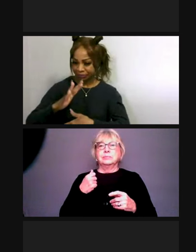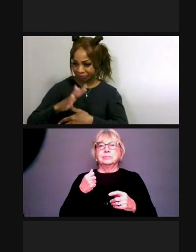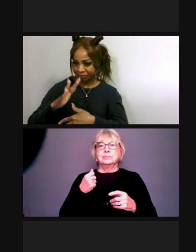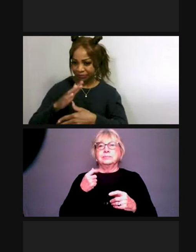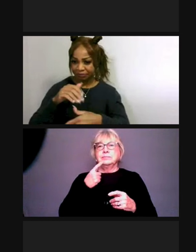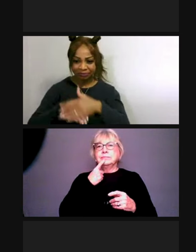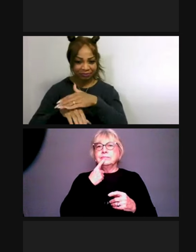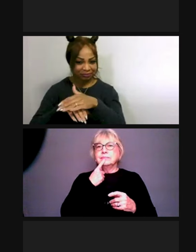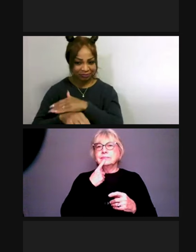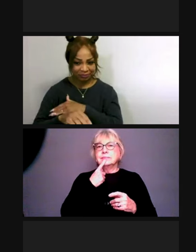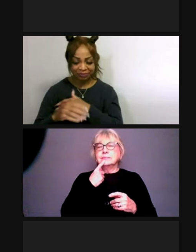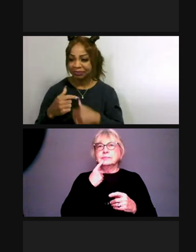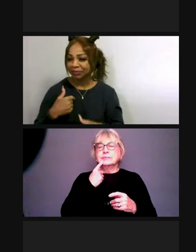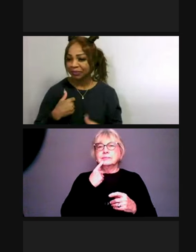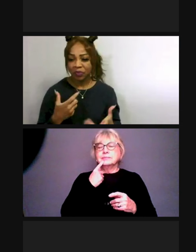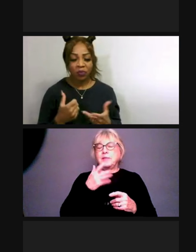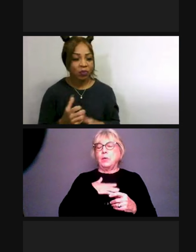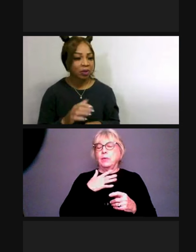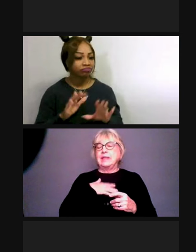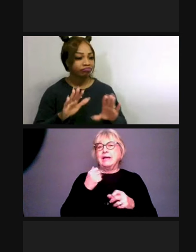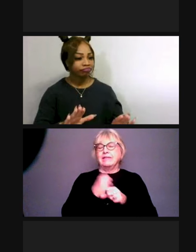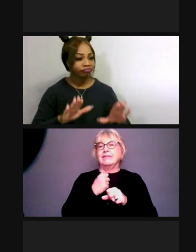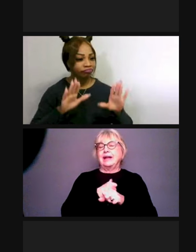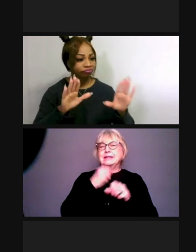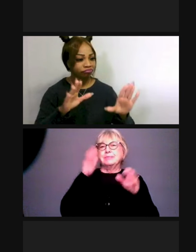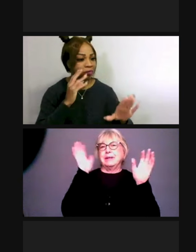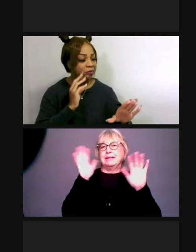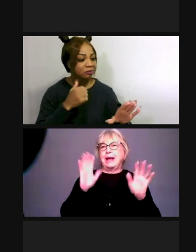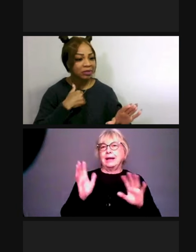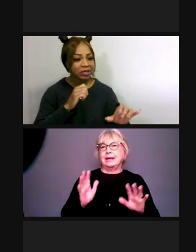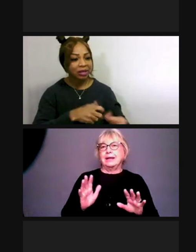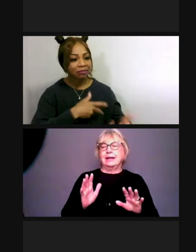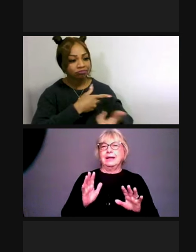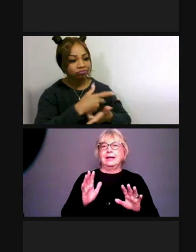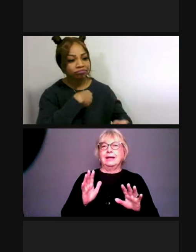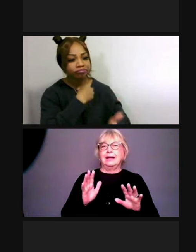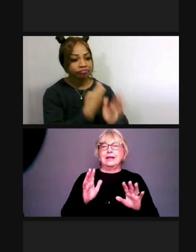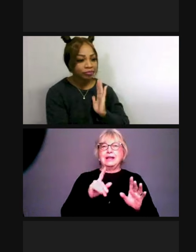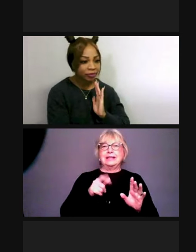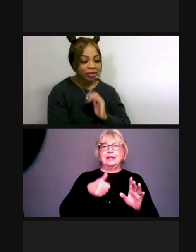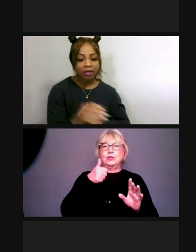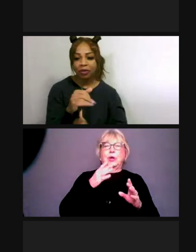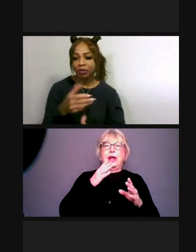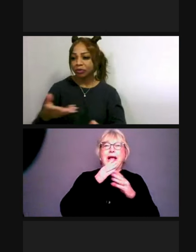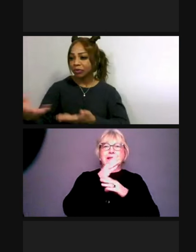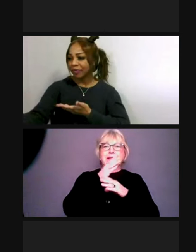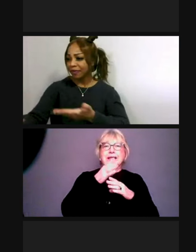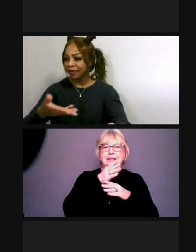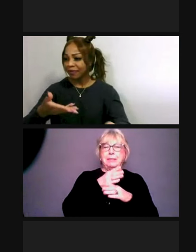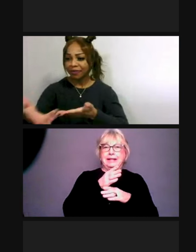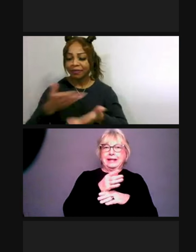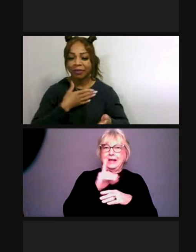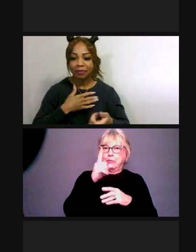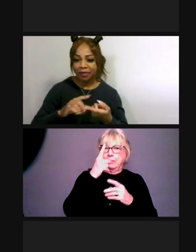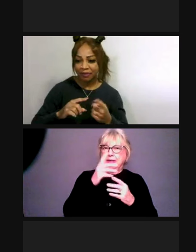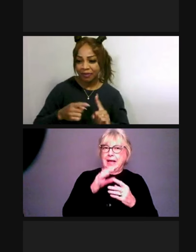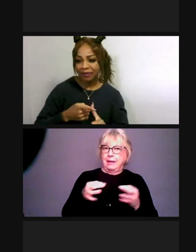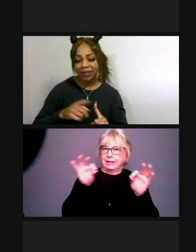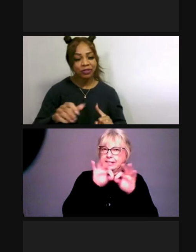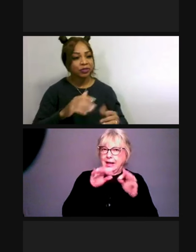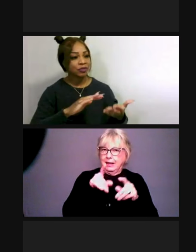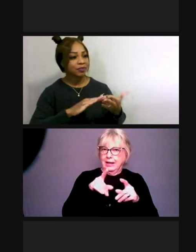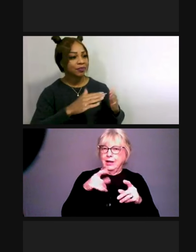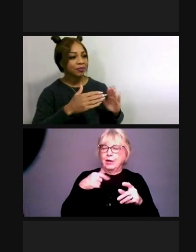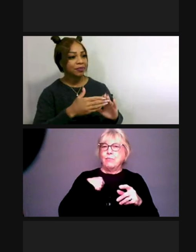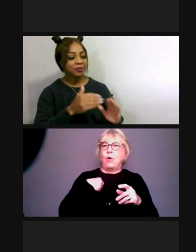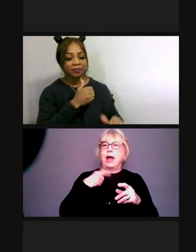de faire un spectacle qui mettait l'accessibilité en priorité. Donc, je voulais avoir un spectacle auquel je